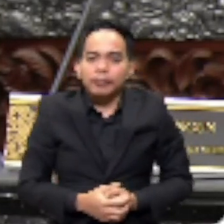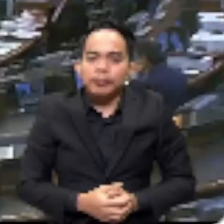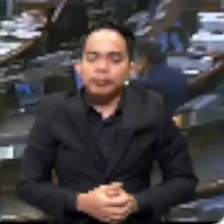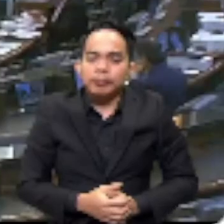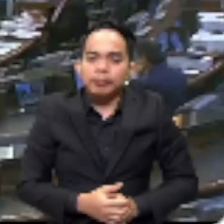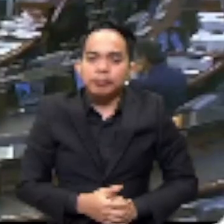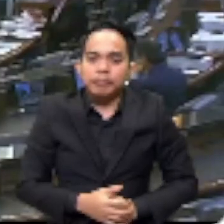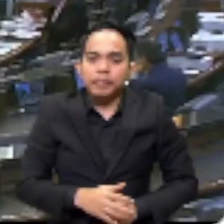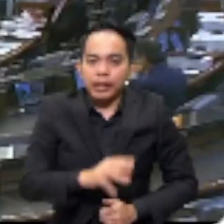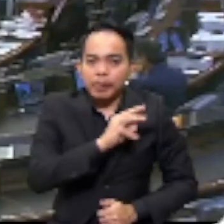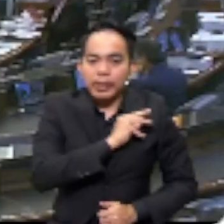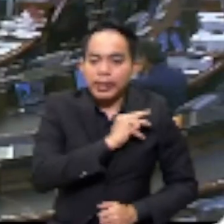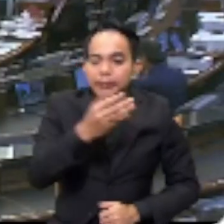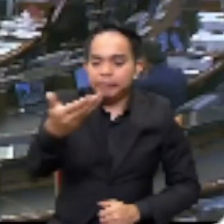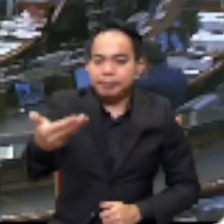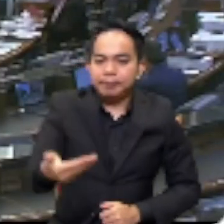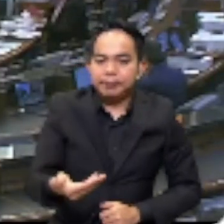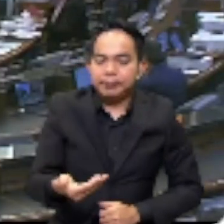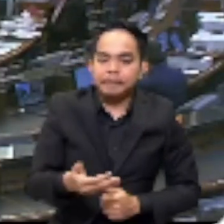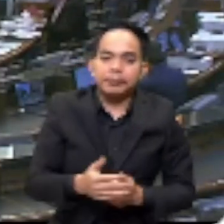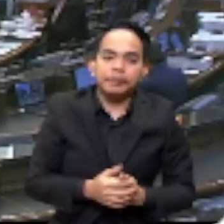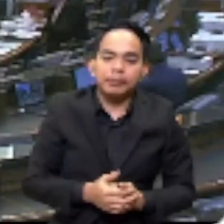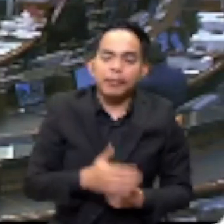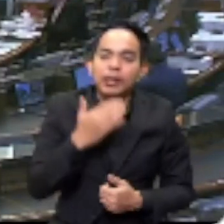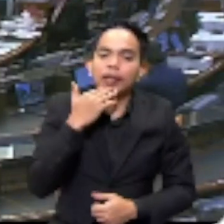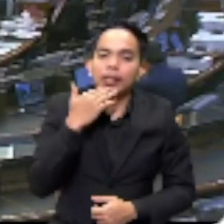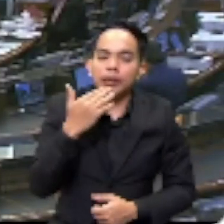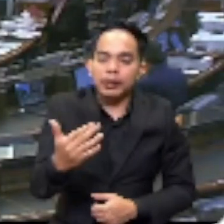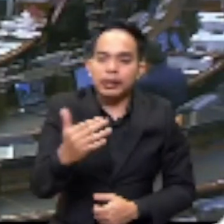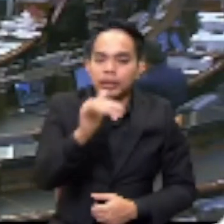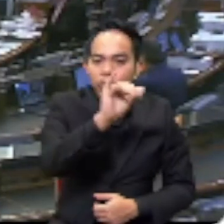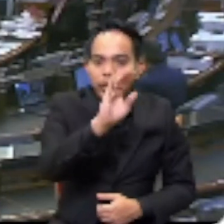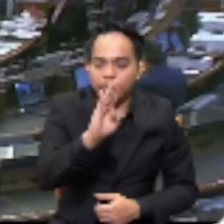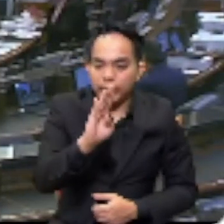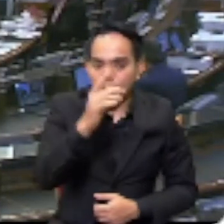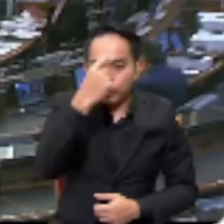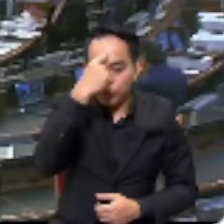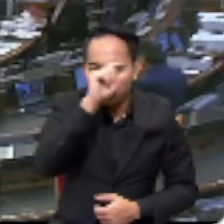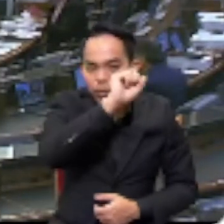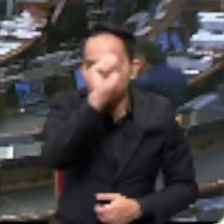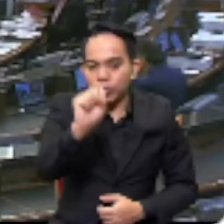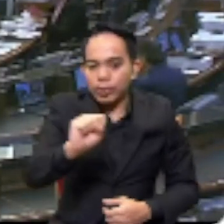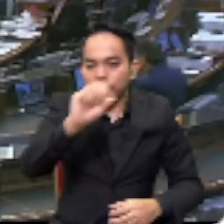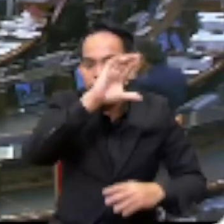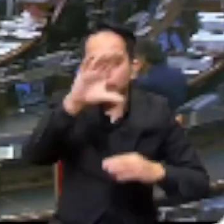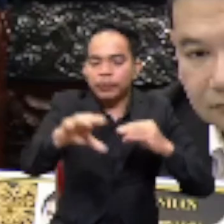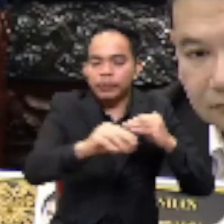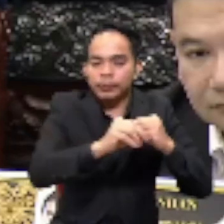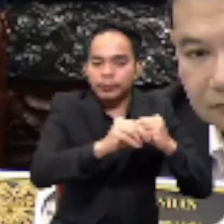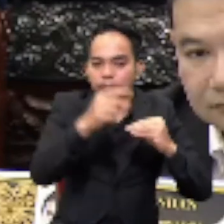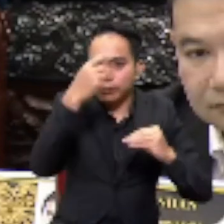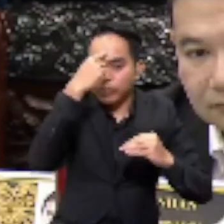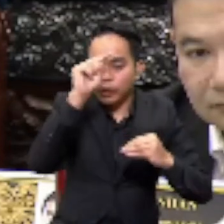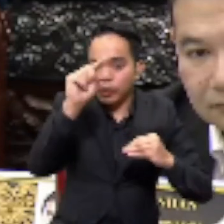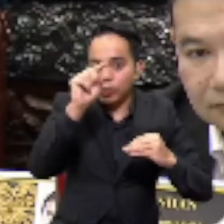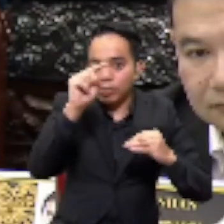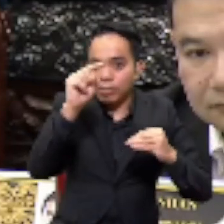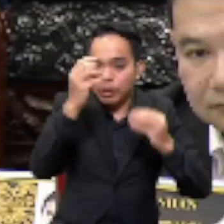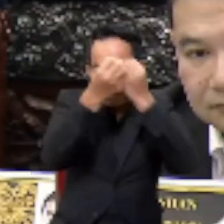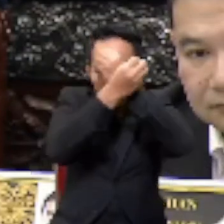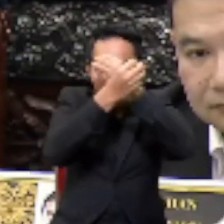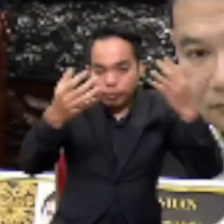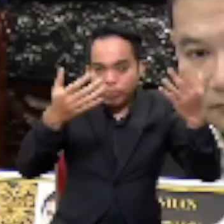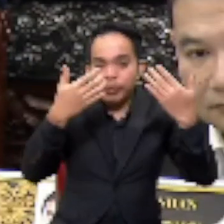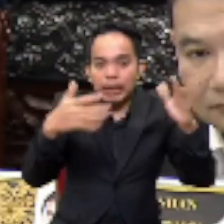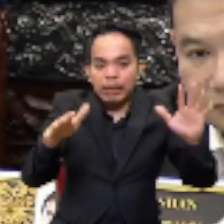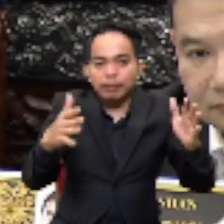berhormat menteri terima kasih kepada yang berhormat Maran atas soalan tambahan untuk makluman seperti yang saya telah